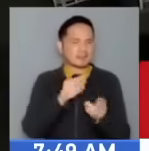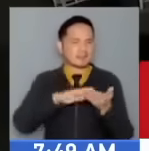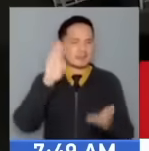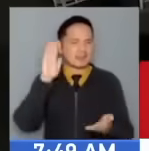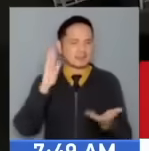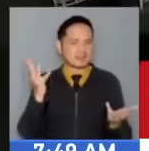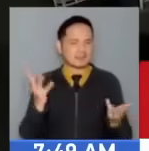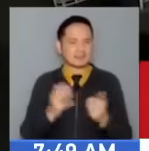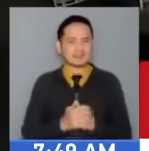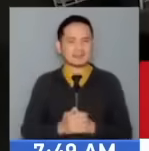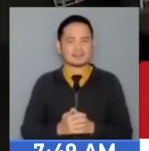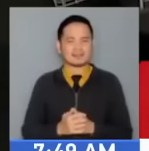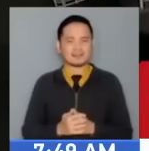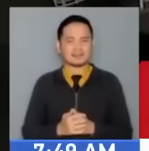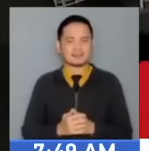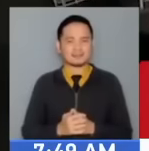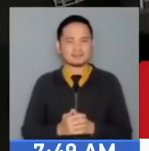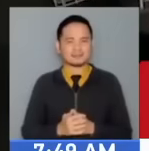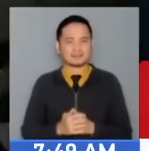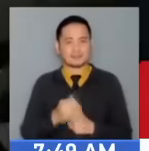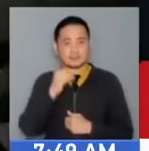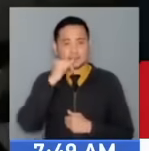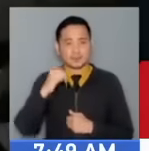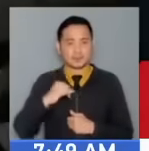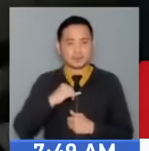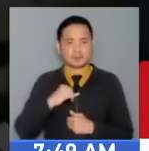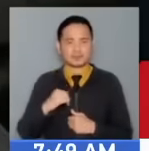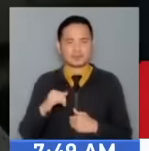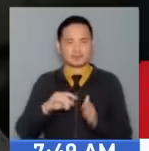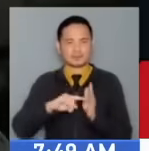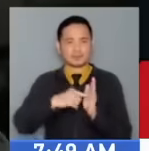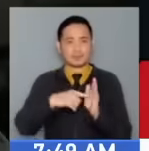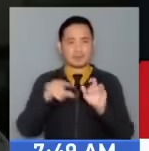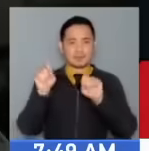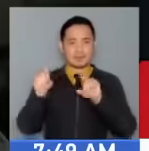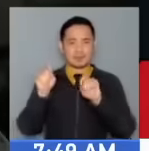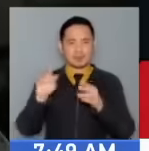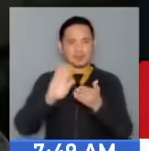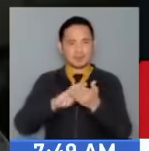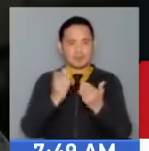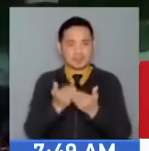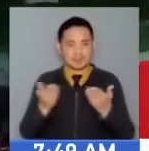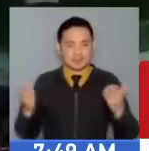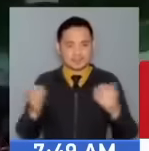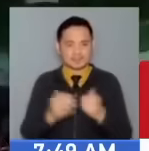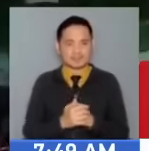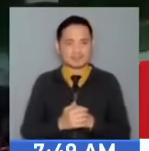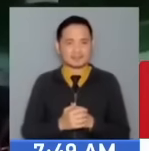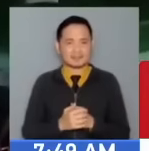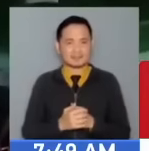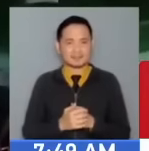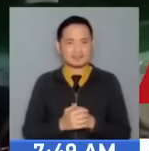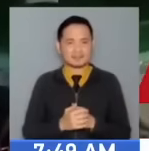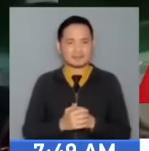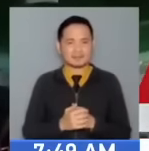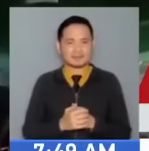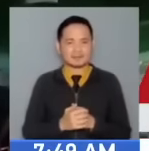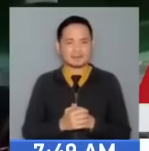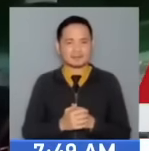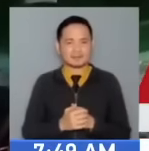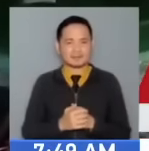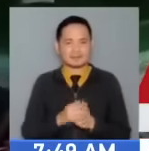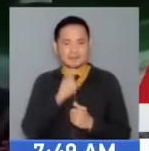sa binibilan niya, nakahapon lang nagsimula magbenta ng school supplies, pa isa-isa pa lang din daw ang namimili. Medyo hindi pa po nararamdaman